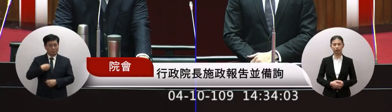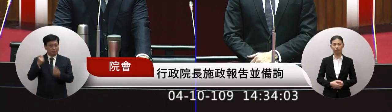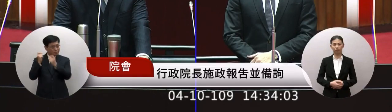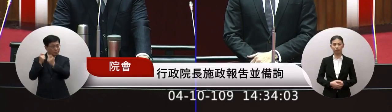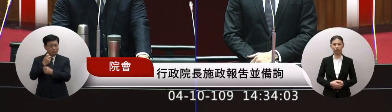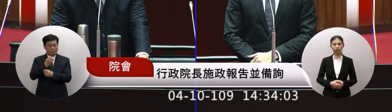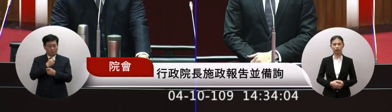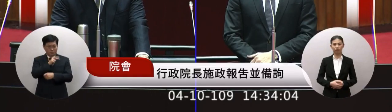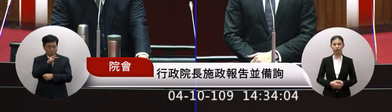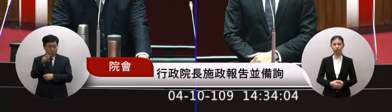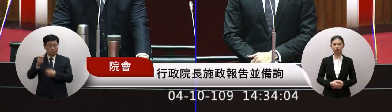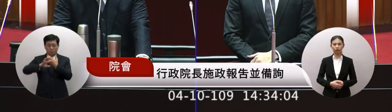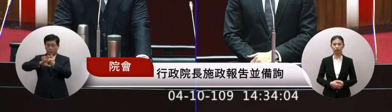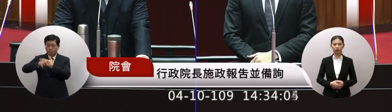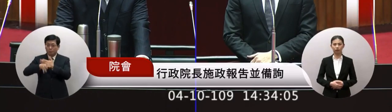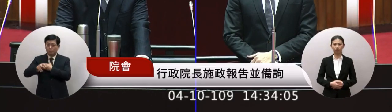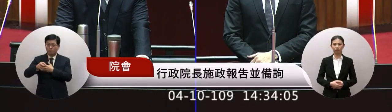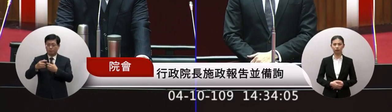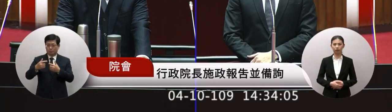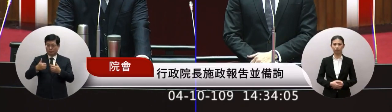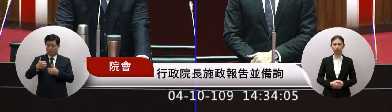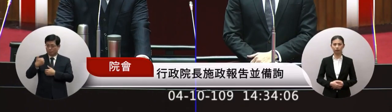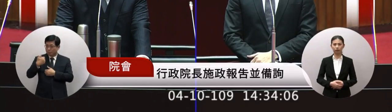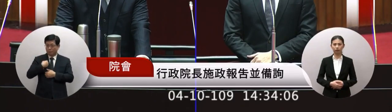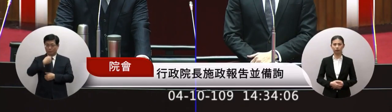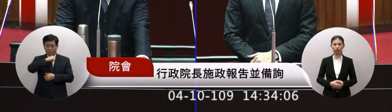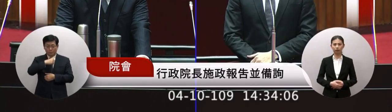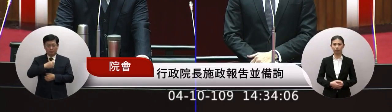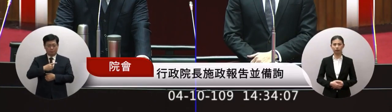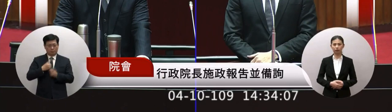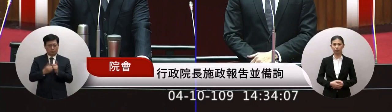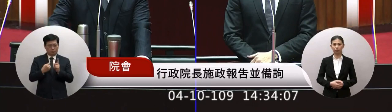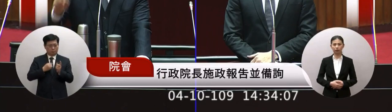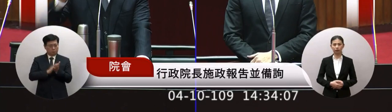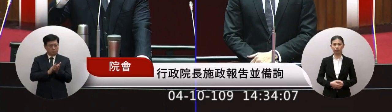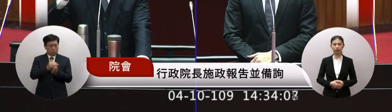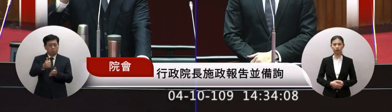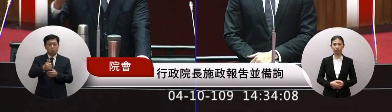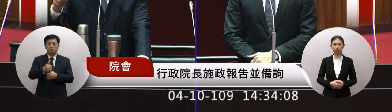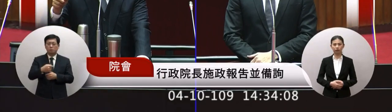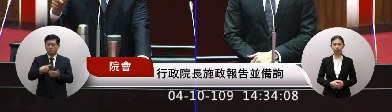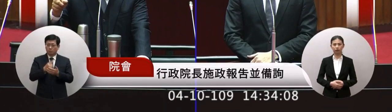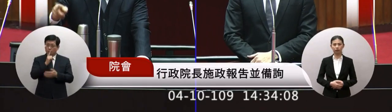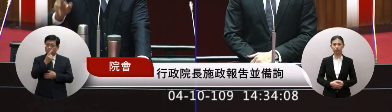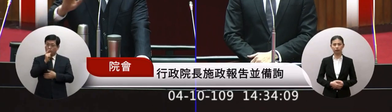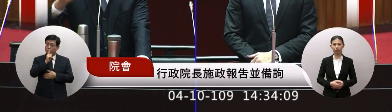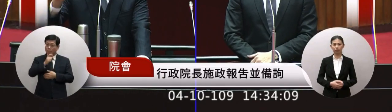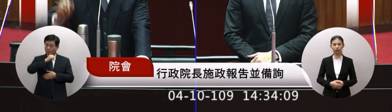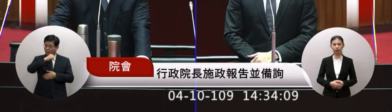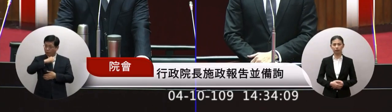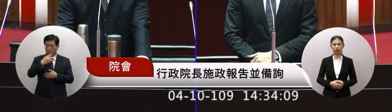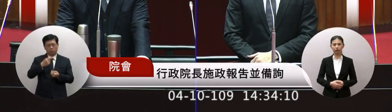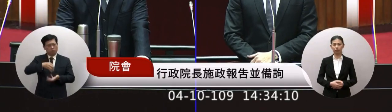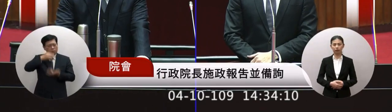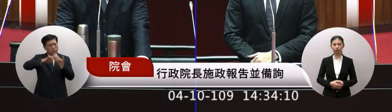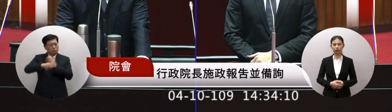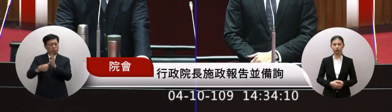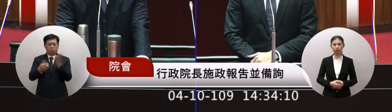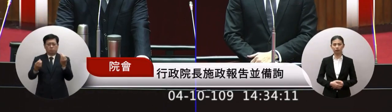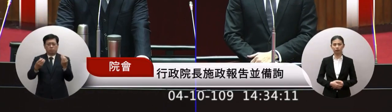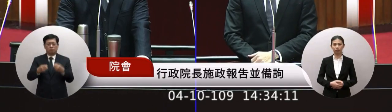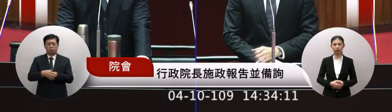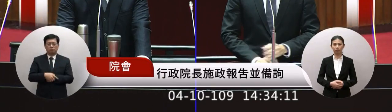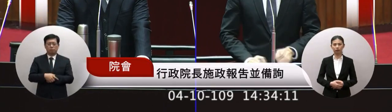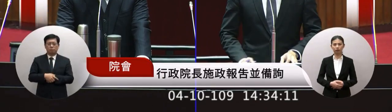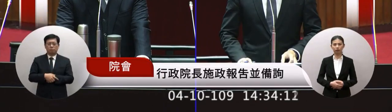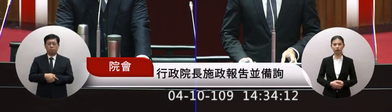看，所有的国家在感谢台湾、肯定台湾，拢是敢若讲台湾，拢袂去讲别种名。所